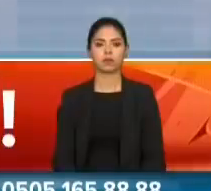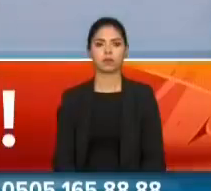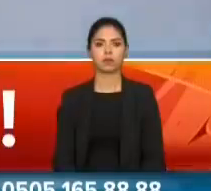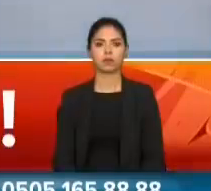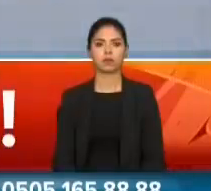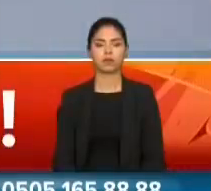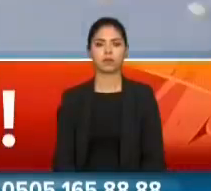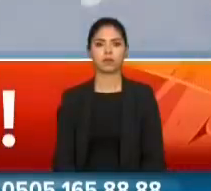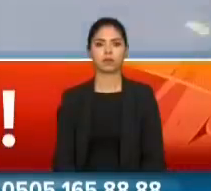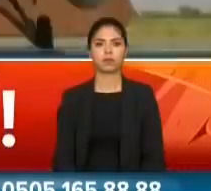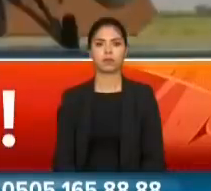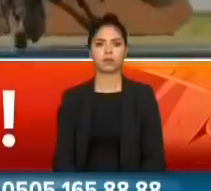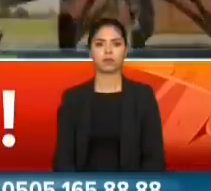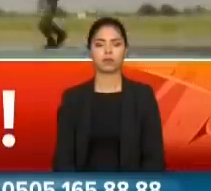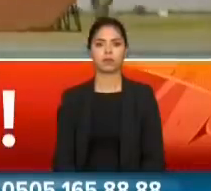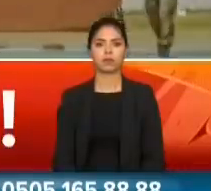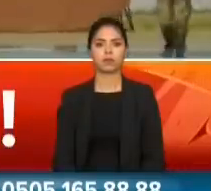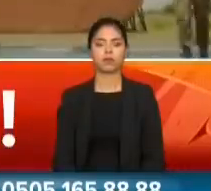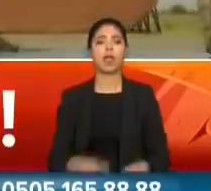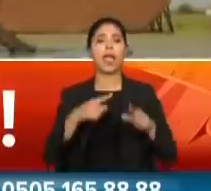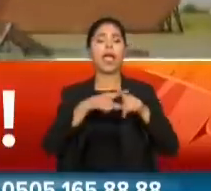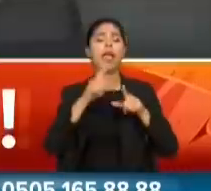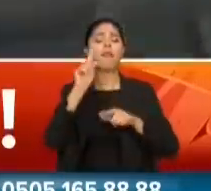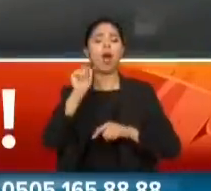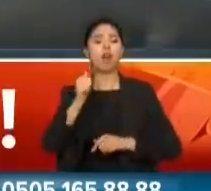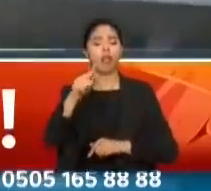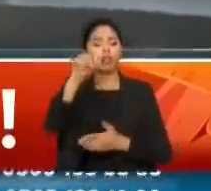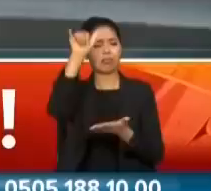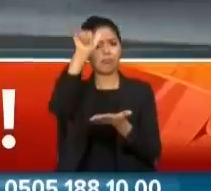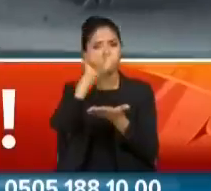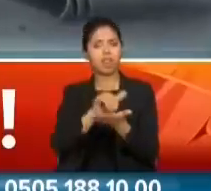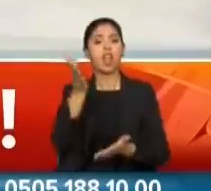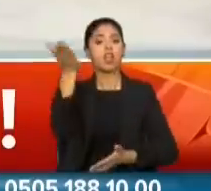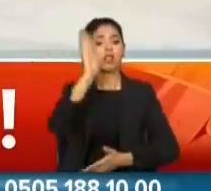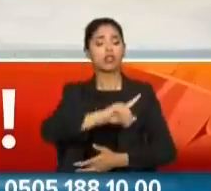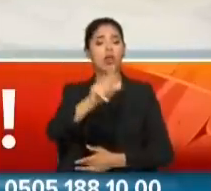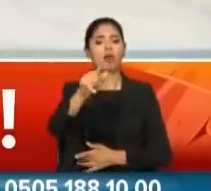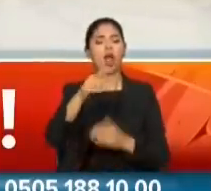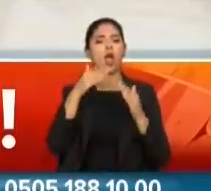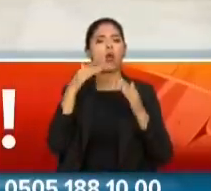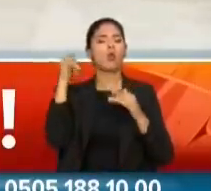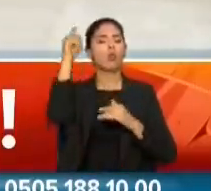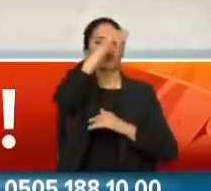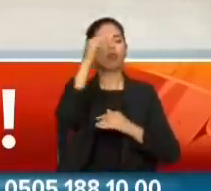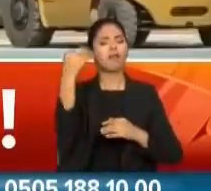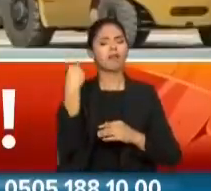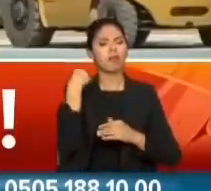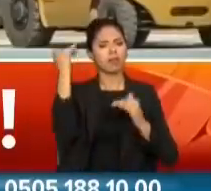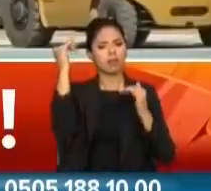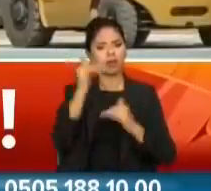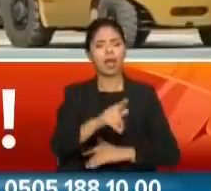o F16 ları indir önce piste ardından kasa uçakları ve